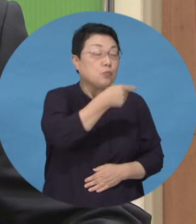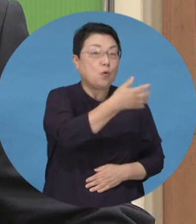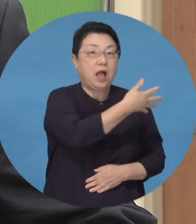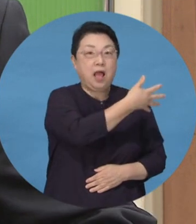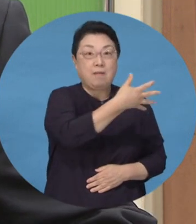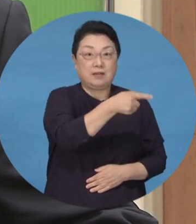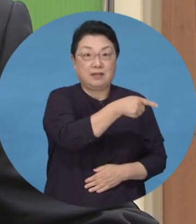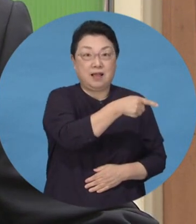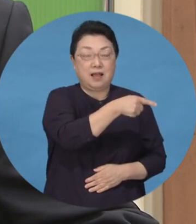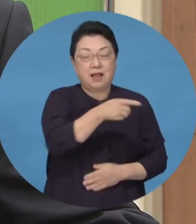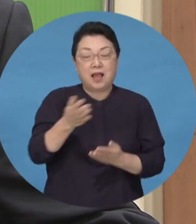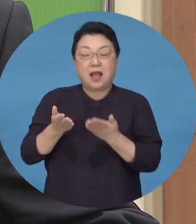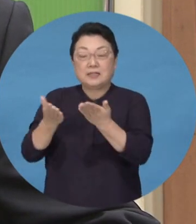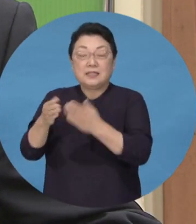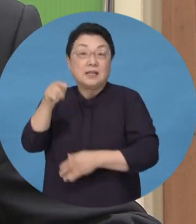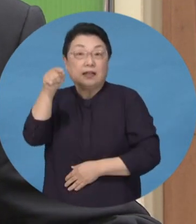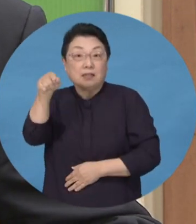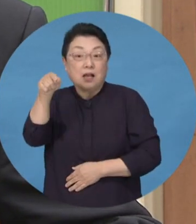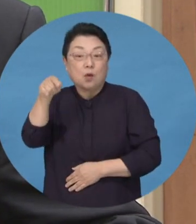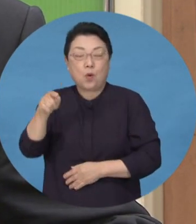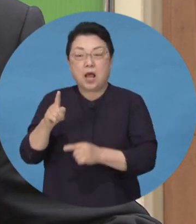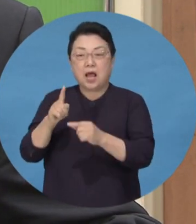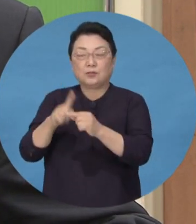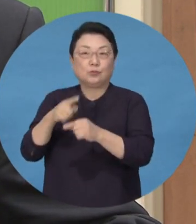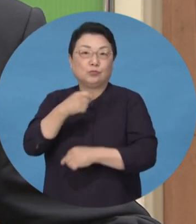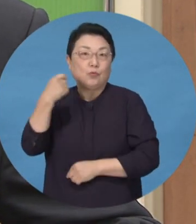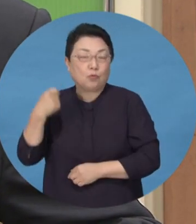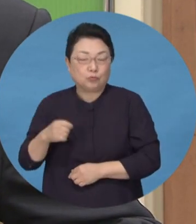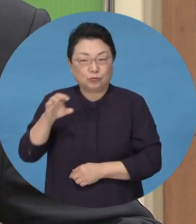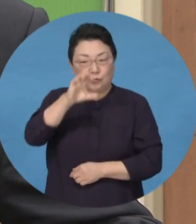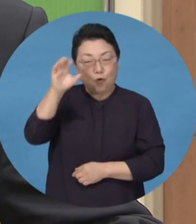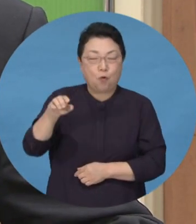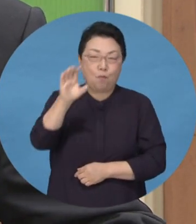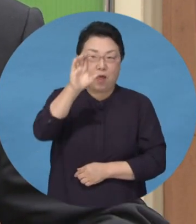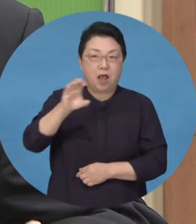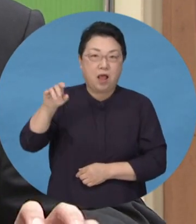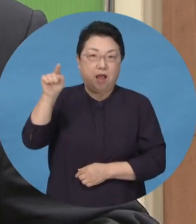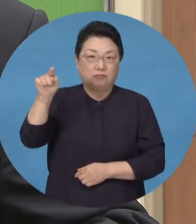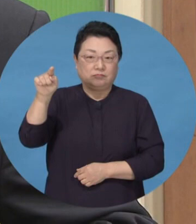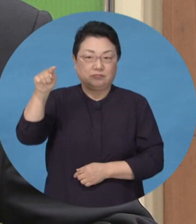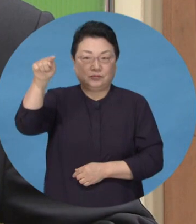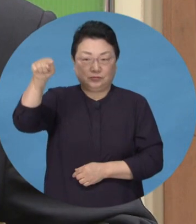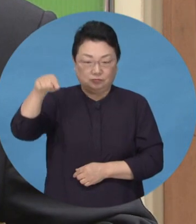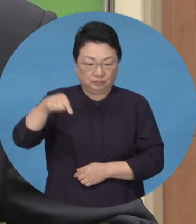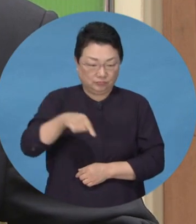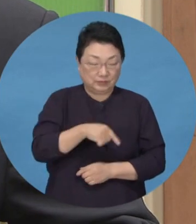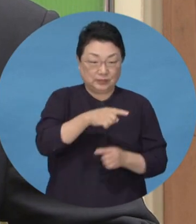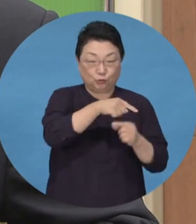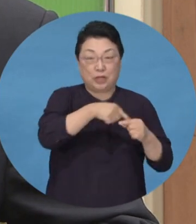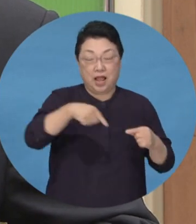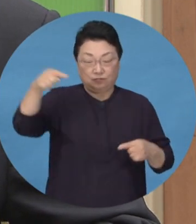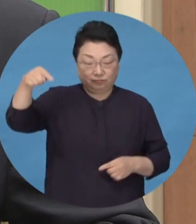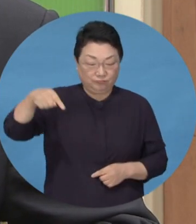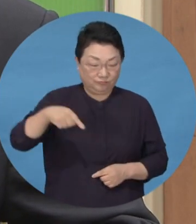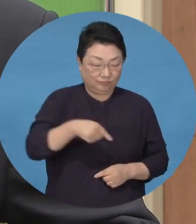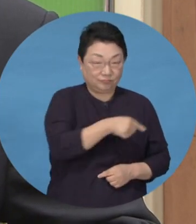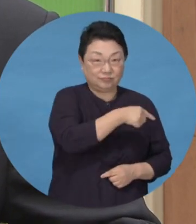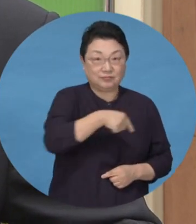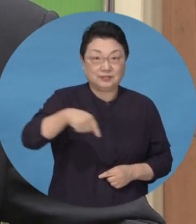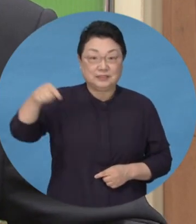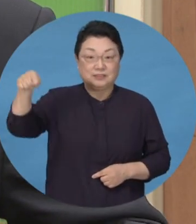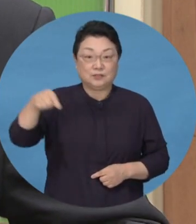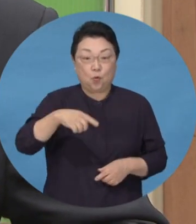があってで新潟の先には中国とヨーロッパがありますので個々の大消費地台ビッグマーケットを